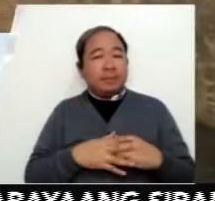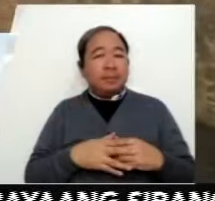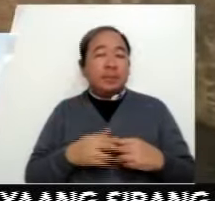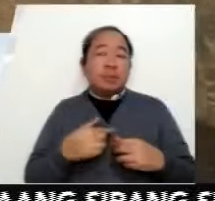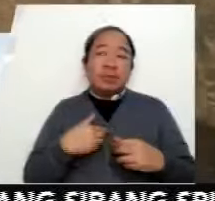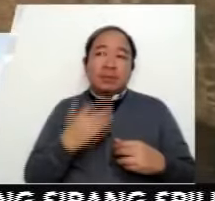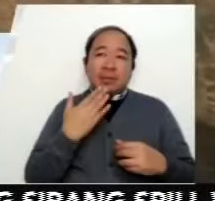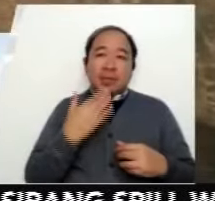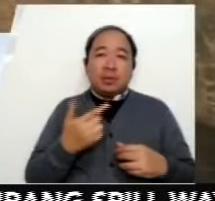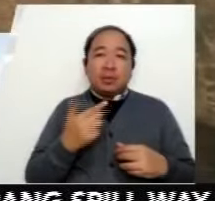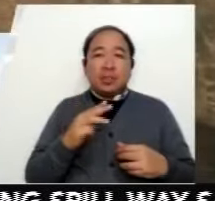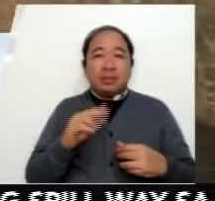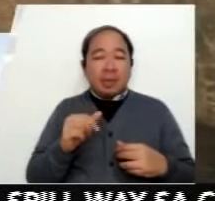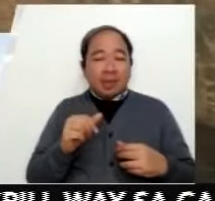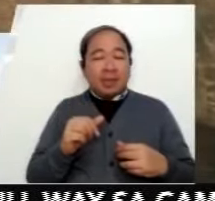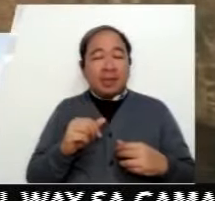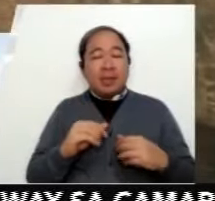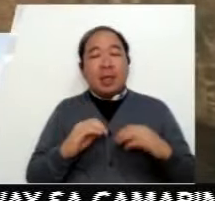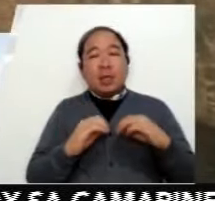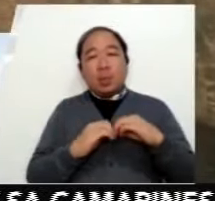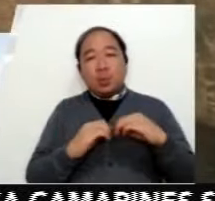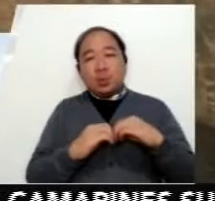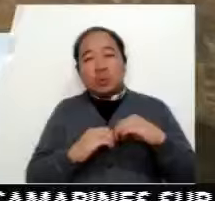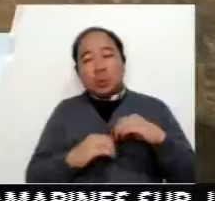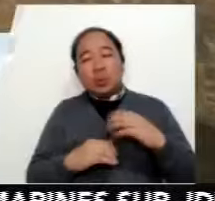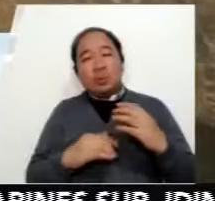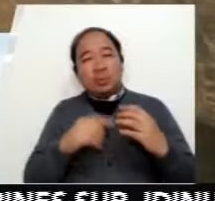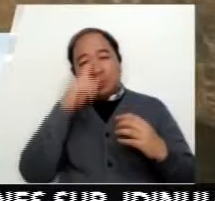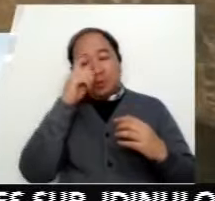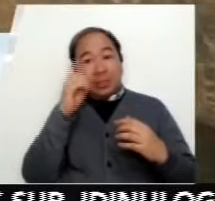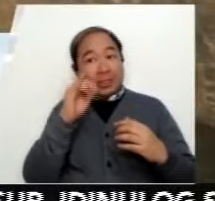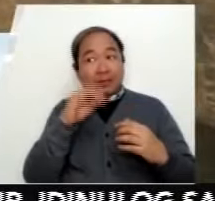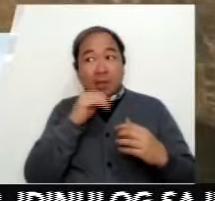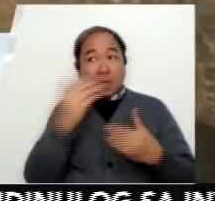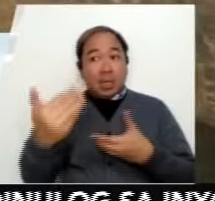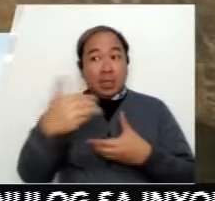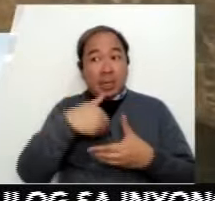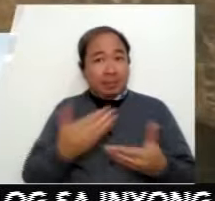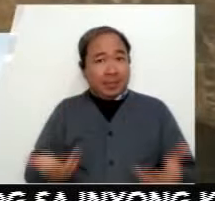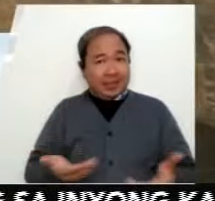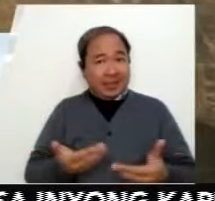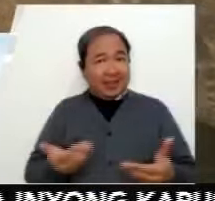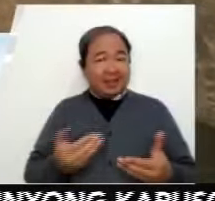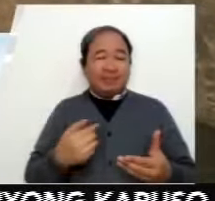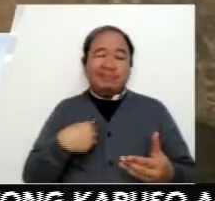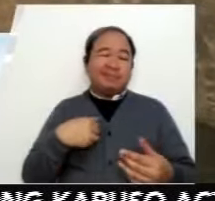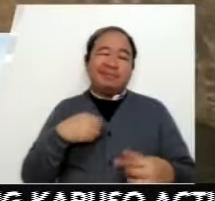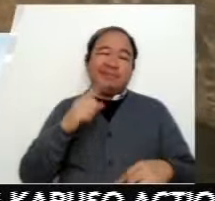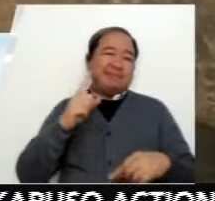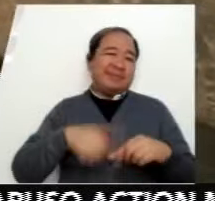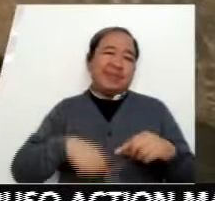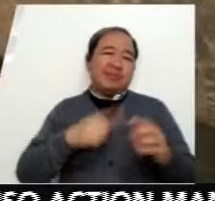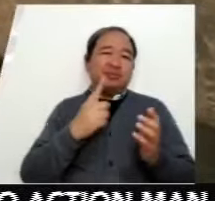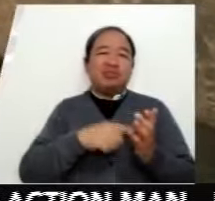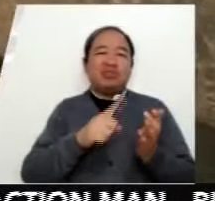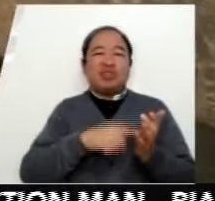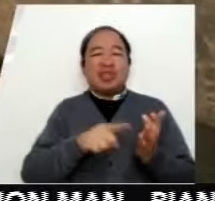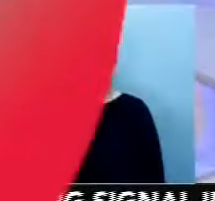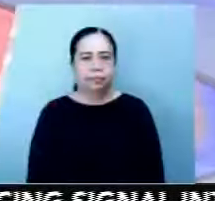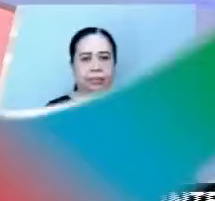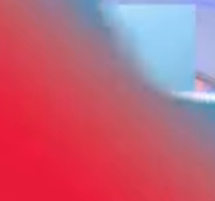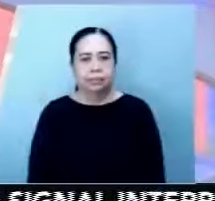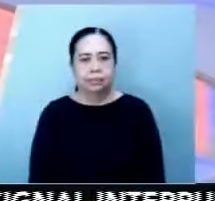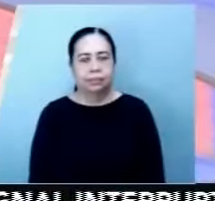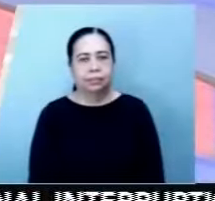GMA Kapuso Foundation kasi kung hindi kayo makapumunta dito, hindi kami makapa-check up ng mga weavers, libre